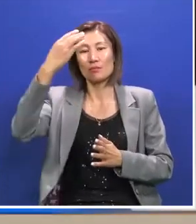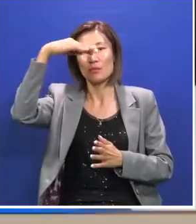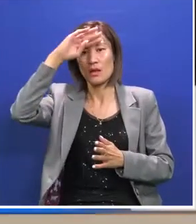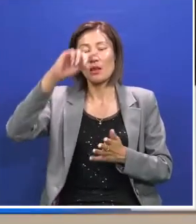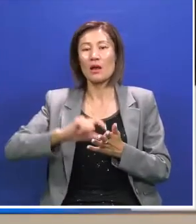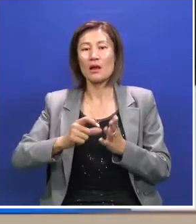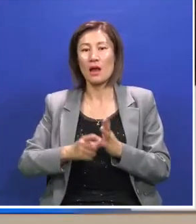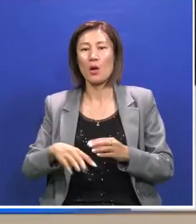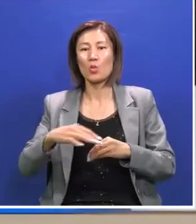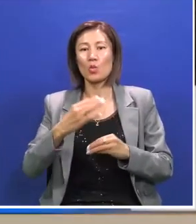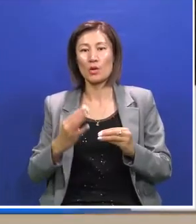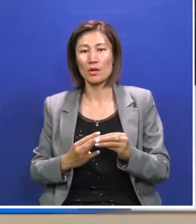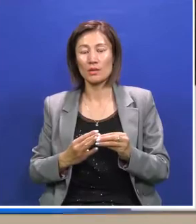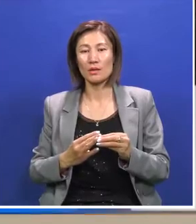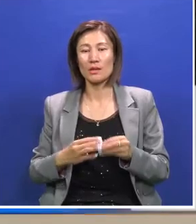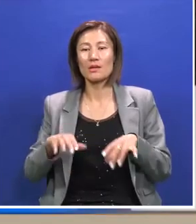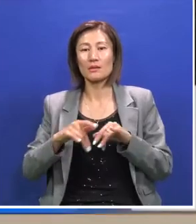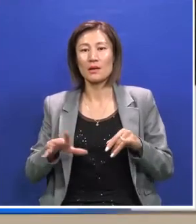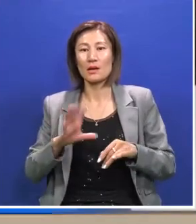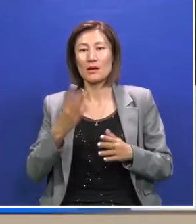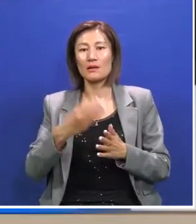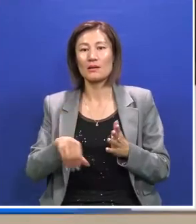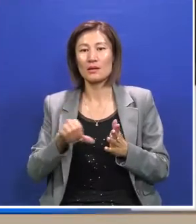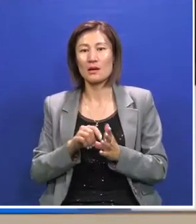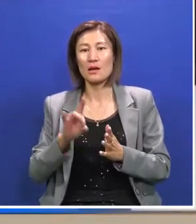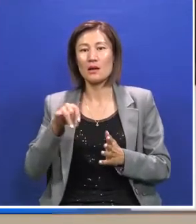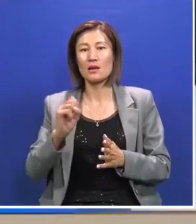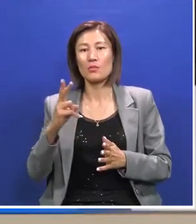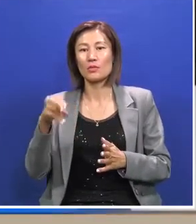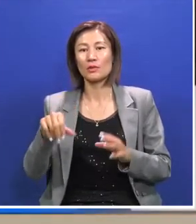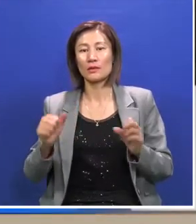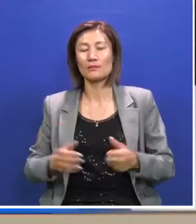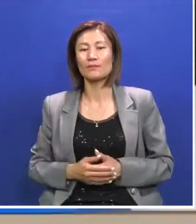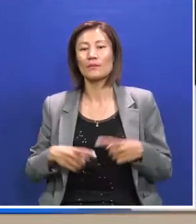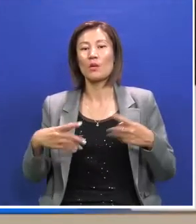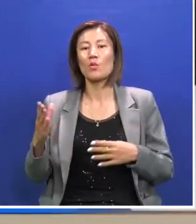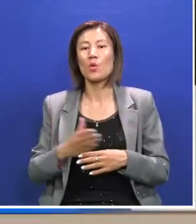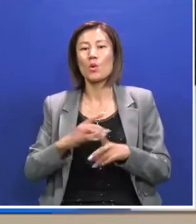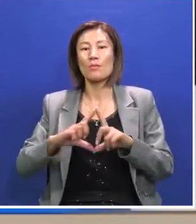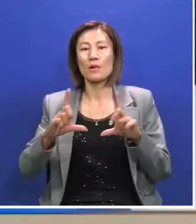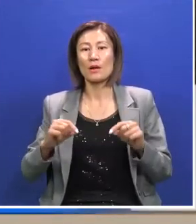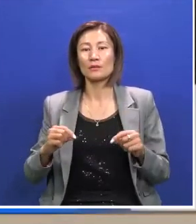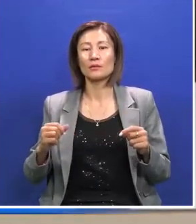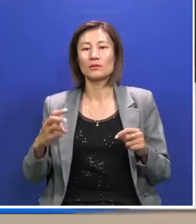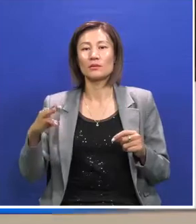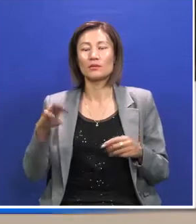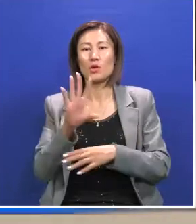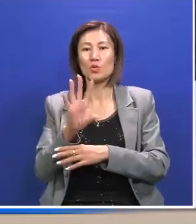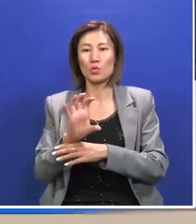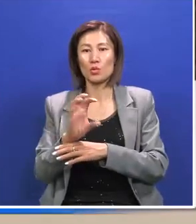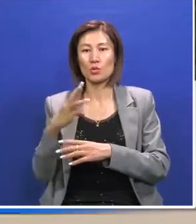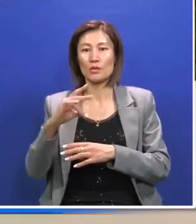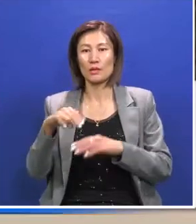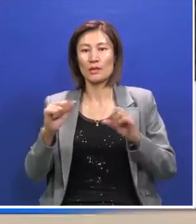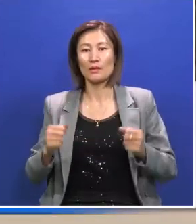кабинетін, 19 STEM кабинетін, 46 робототехника кабинетін, одан бөлек мектептердің турникеттерінің қаржысы толығымен